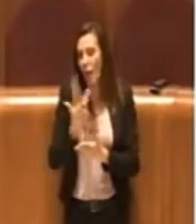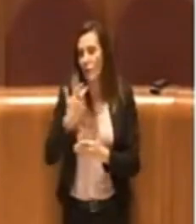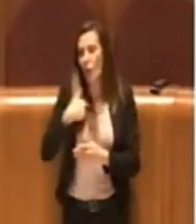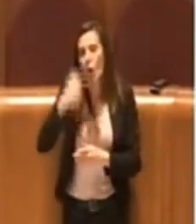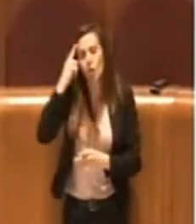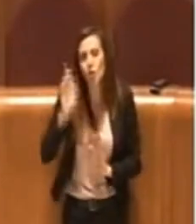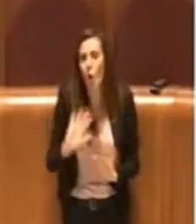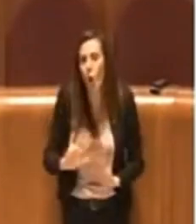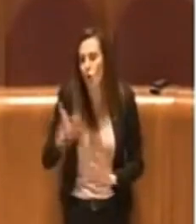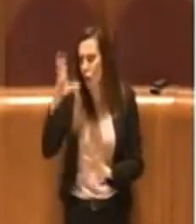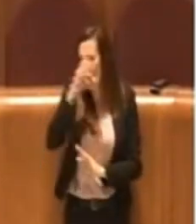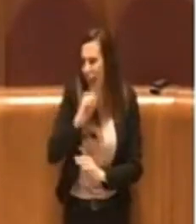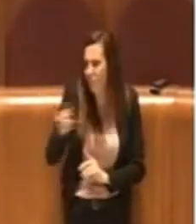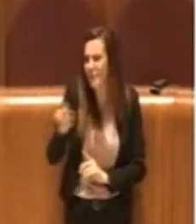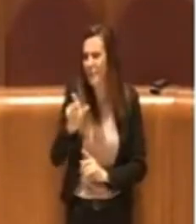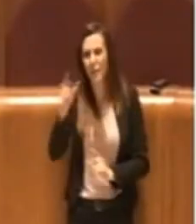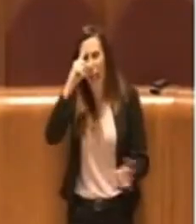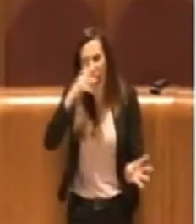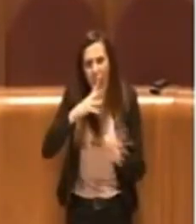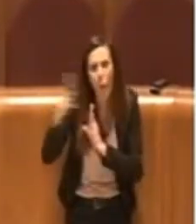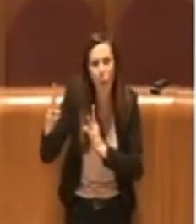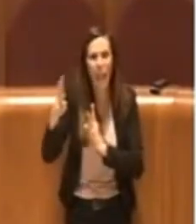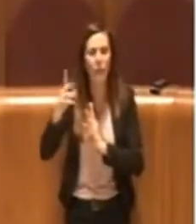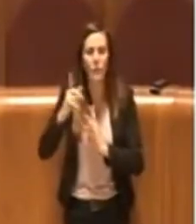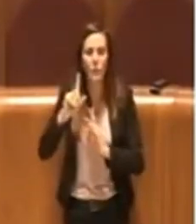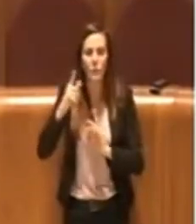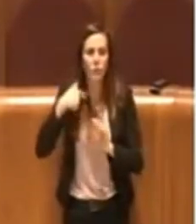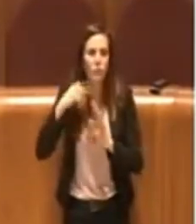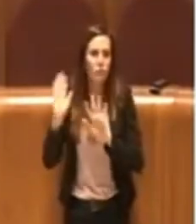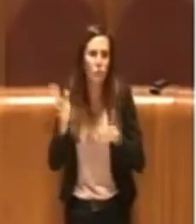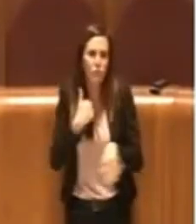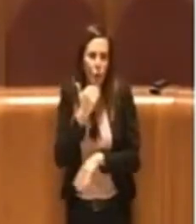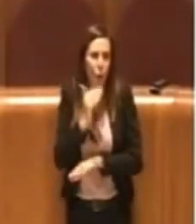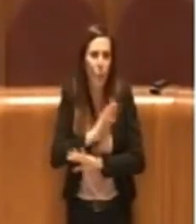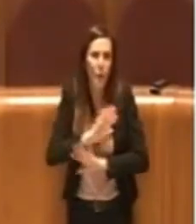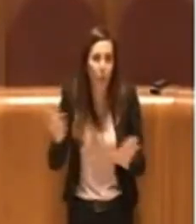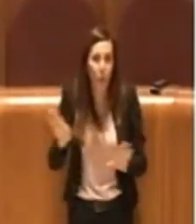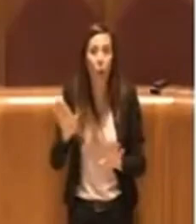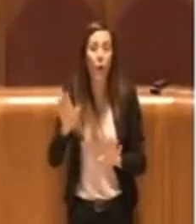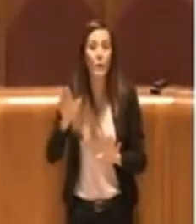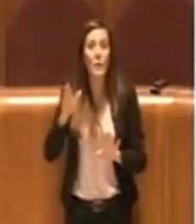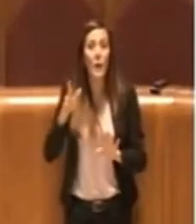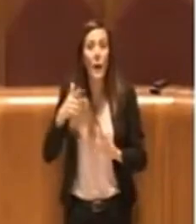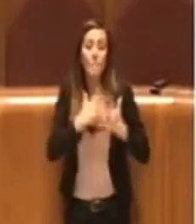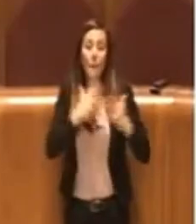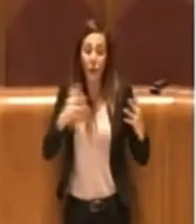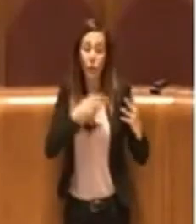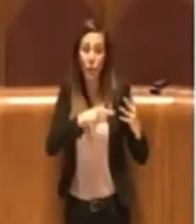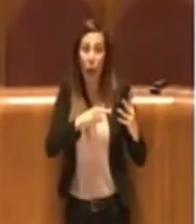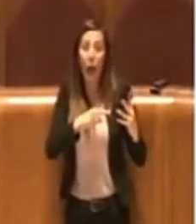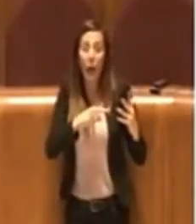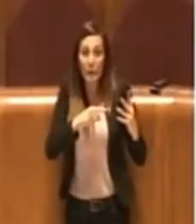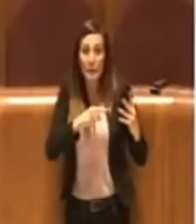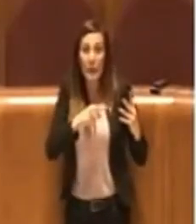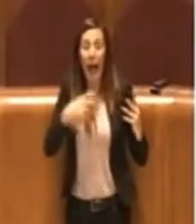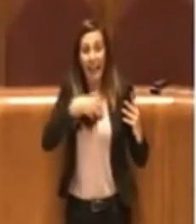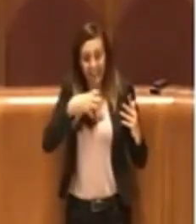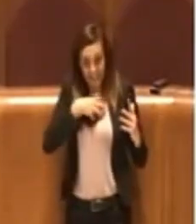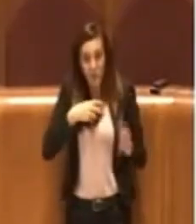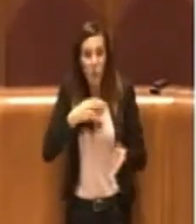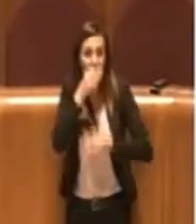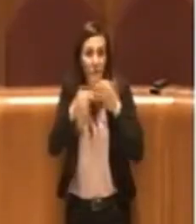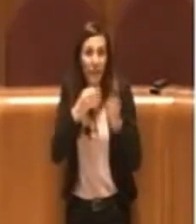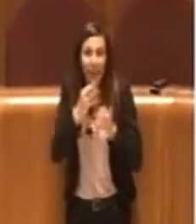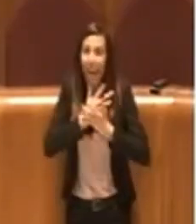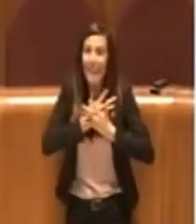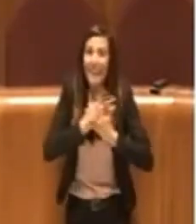so, però diciamo che la maggioranza ritiene che sia stato proposto e sia stato, anzi, a dire il vero, l'assessora l'ha spiegato molto